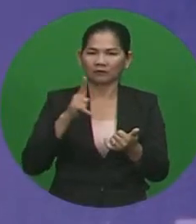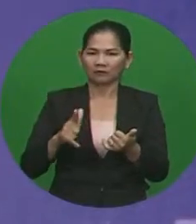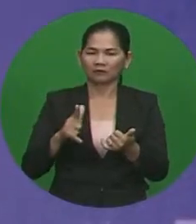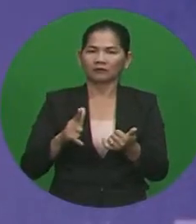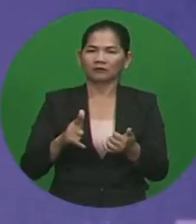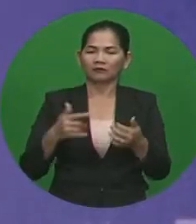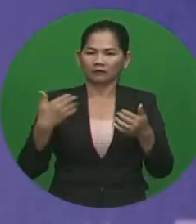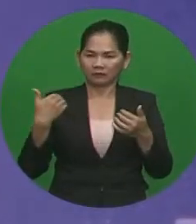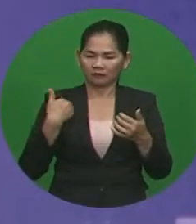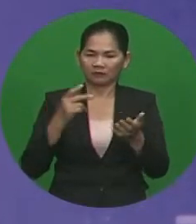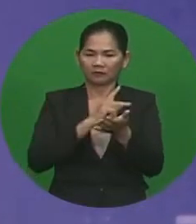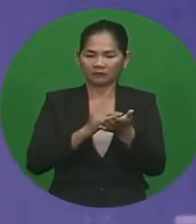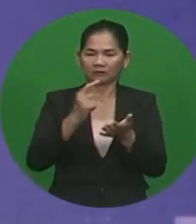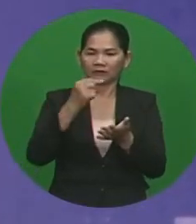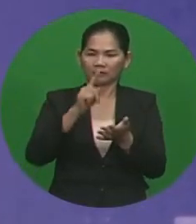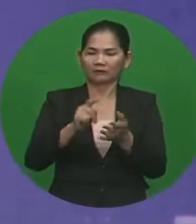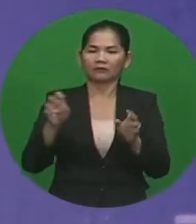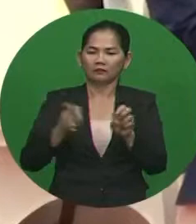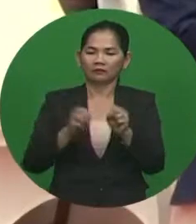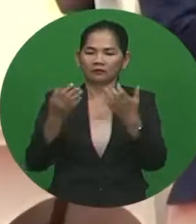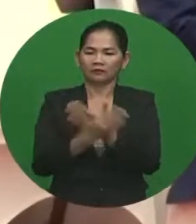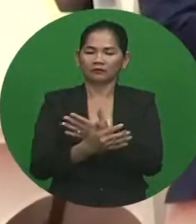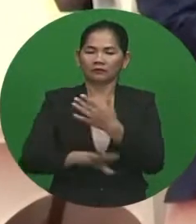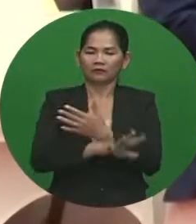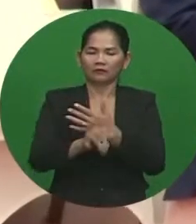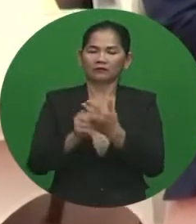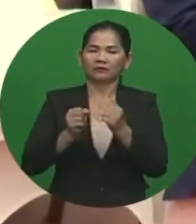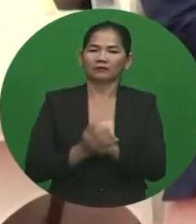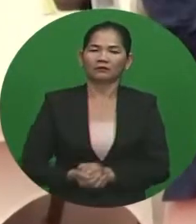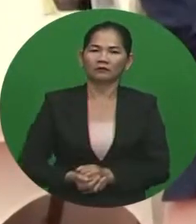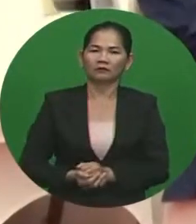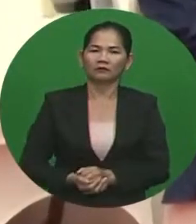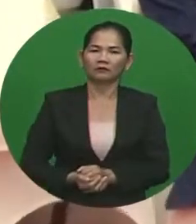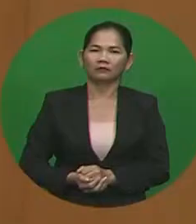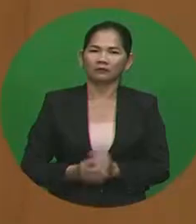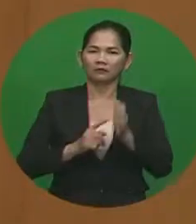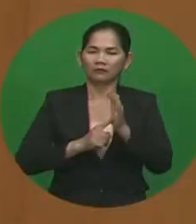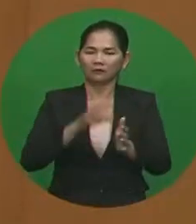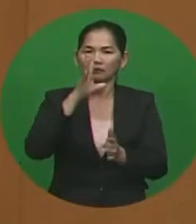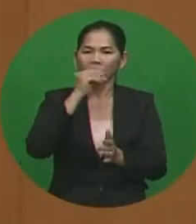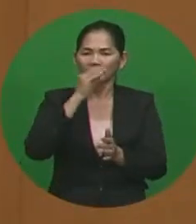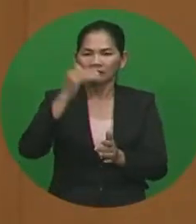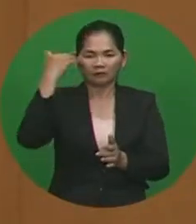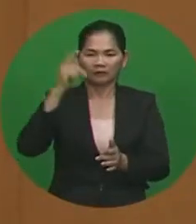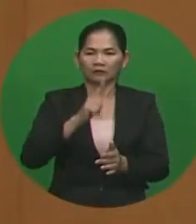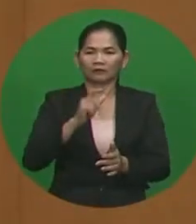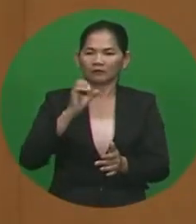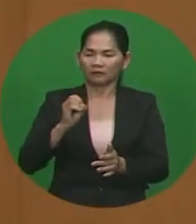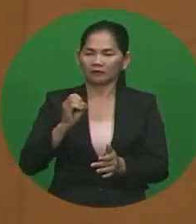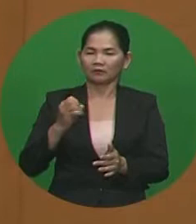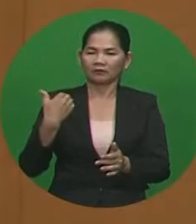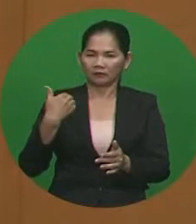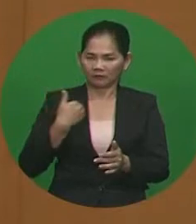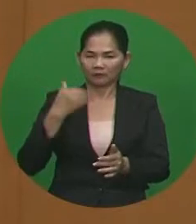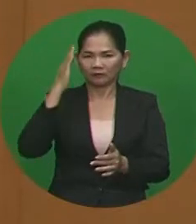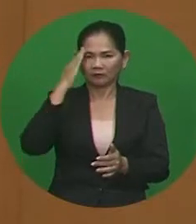តូសាន់លេខាធិការស្ថានទូតស៊ុយអែតប្រចាំកម្ពុជាតាមការបញ្ជាក់របស់លោកសាដាយូម៉ាអាឡាម